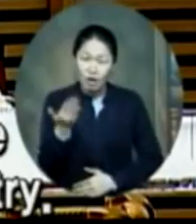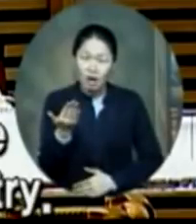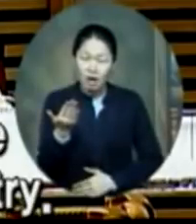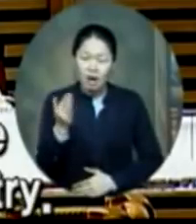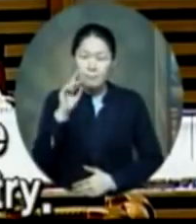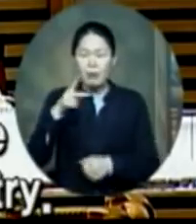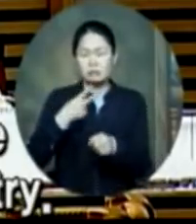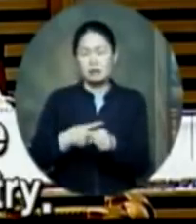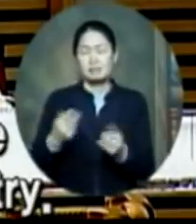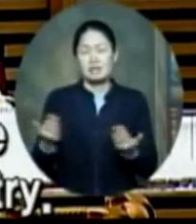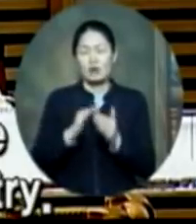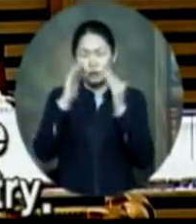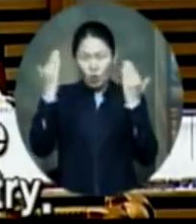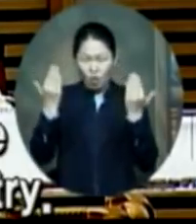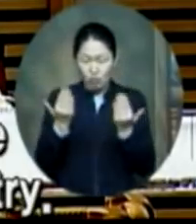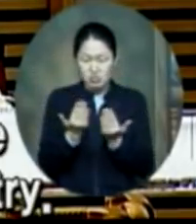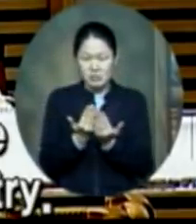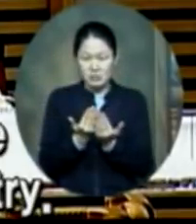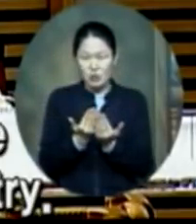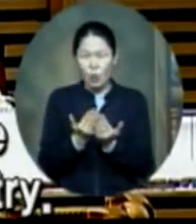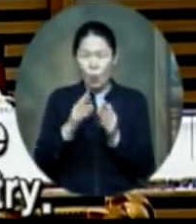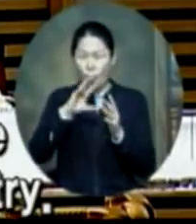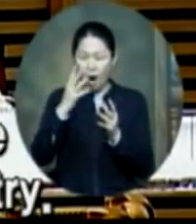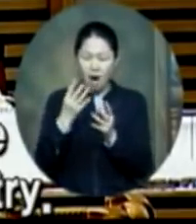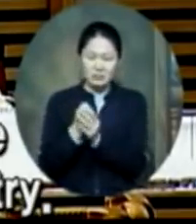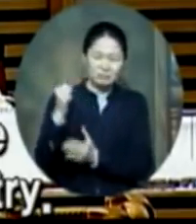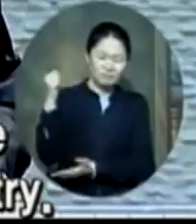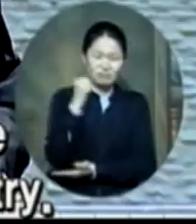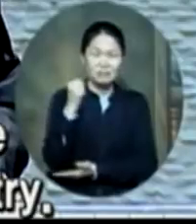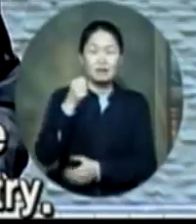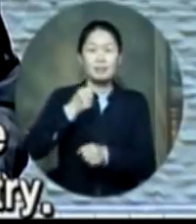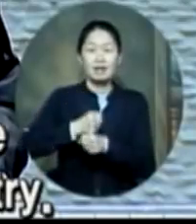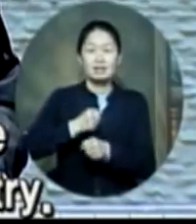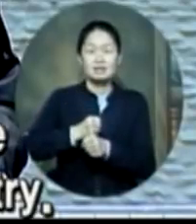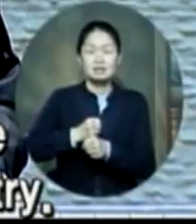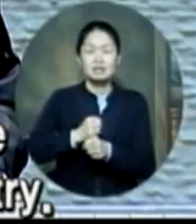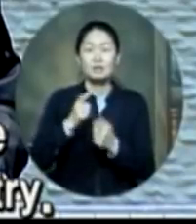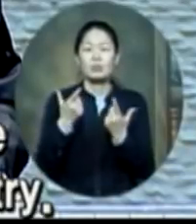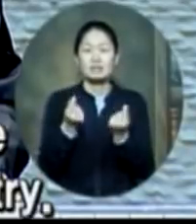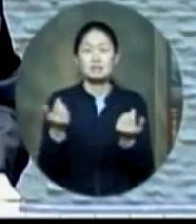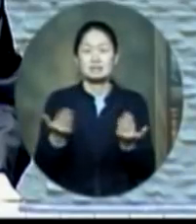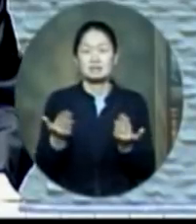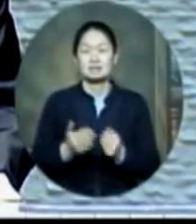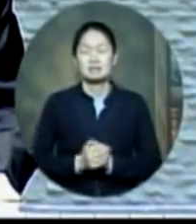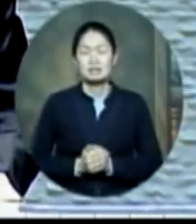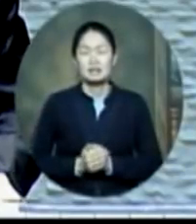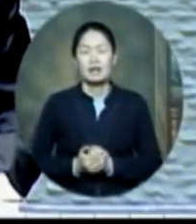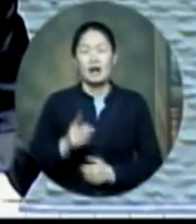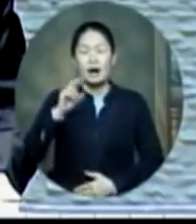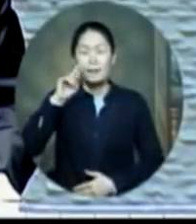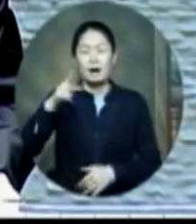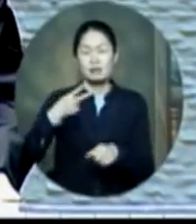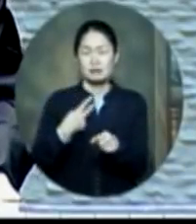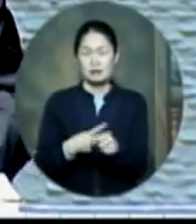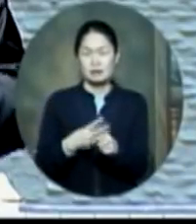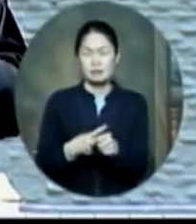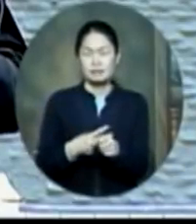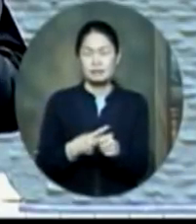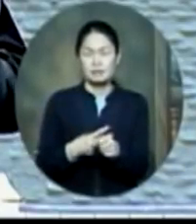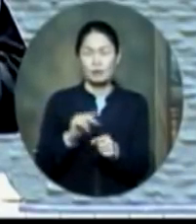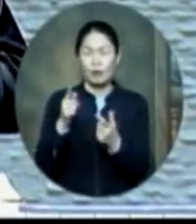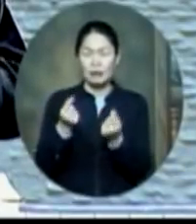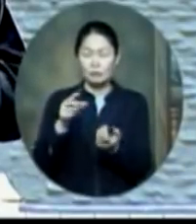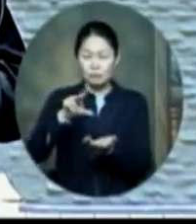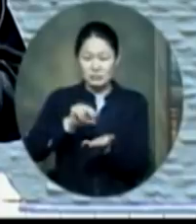사역 전체를 다 뒤흔드는 것처럼 느낄 수도 있는 거거든요. 사도 바울이